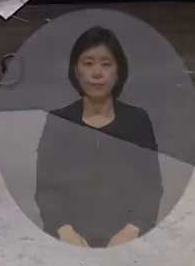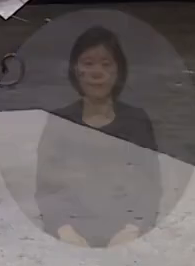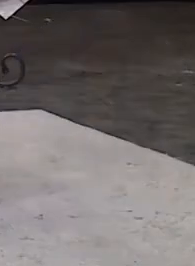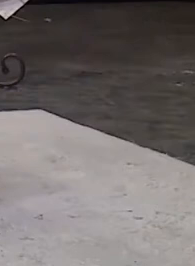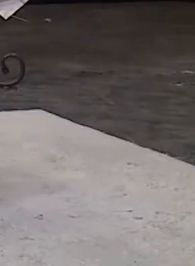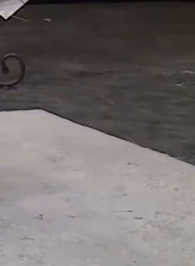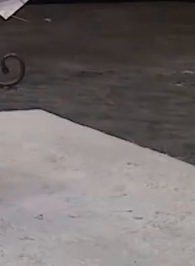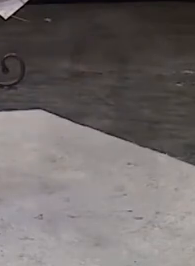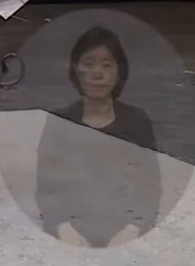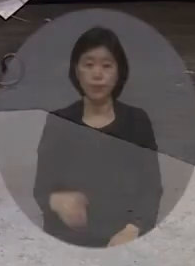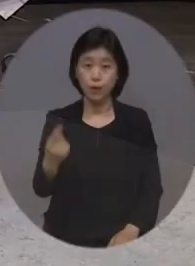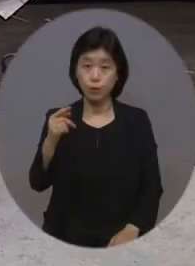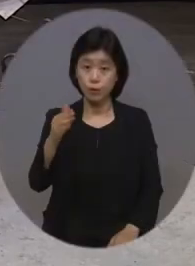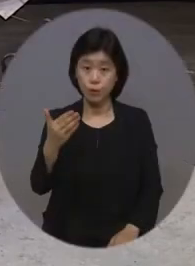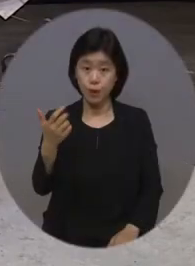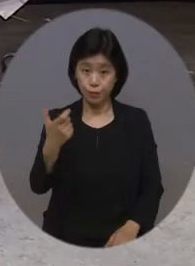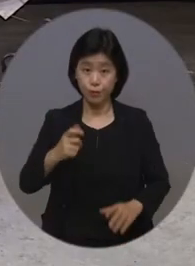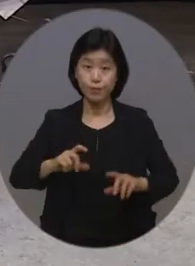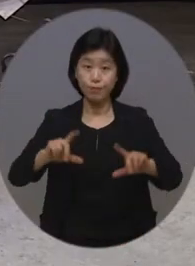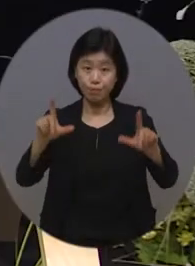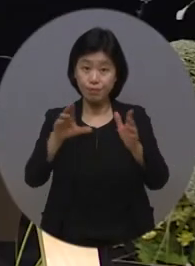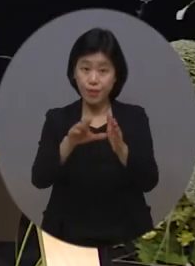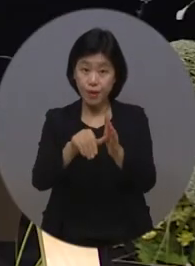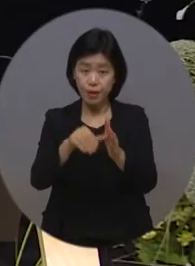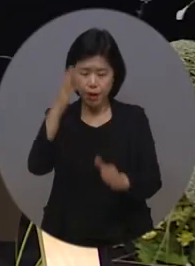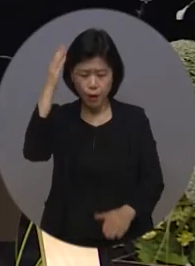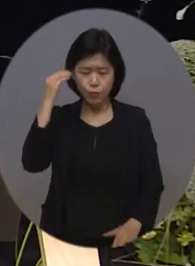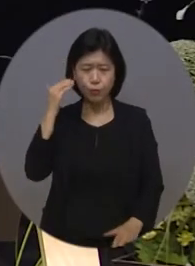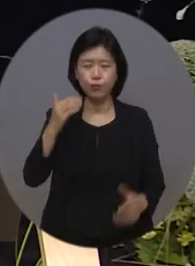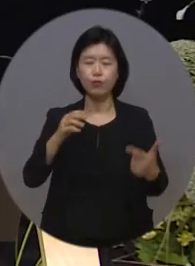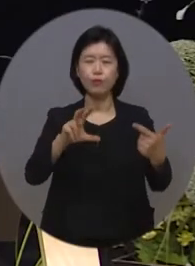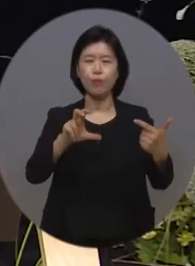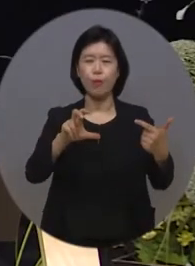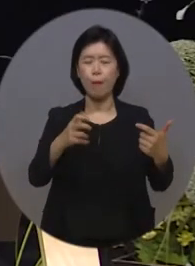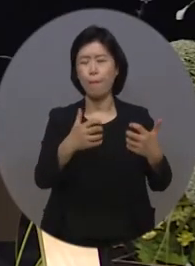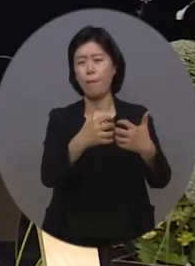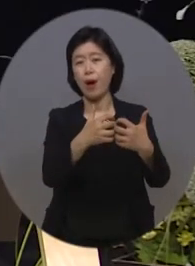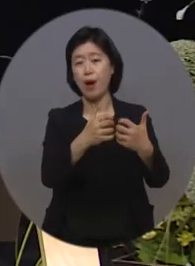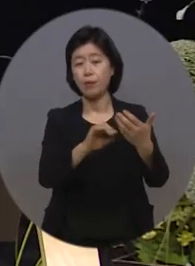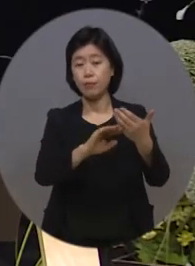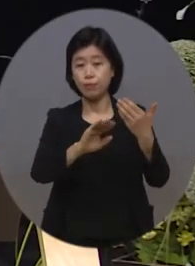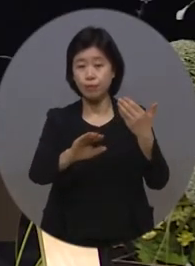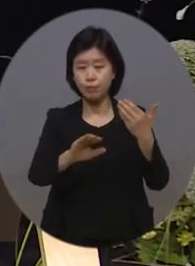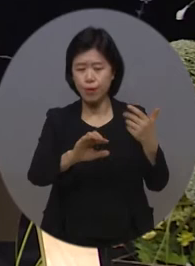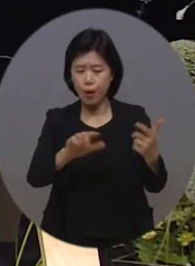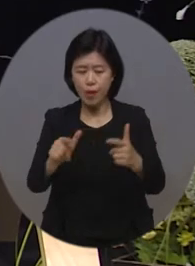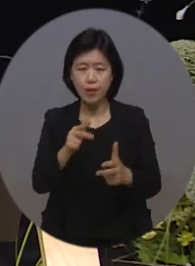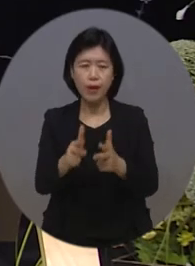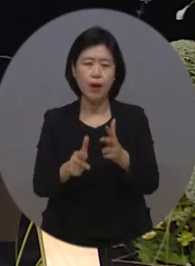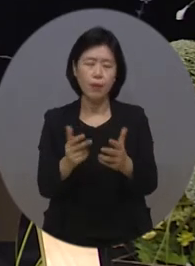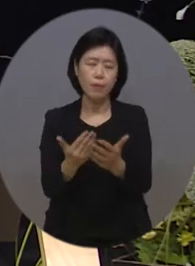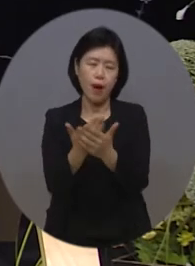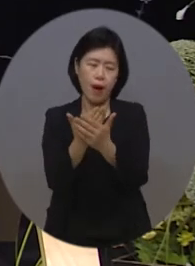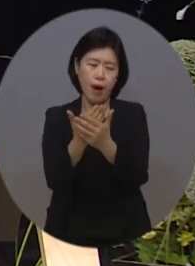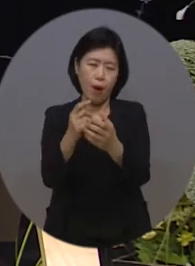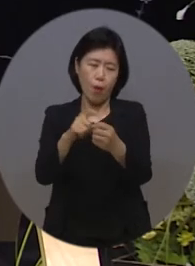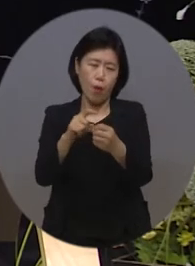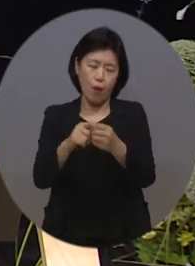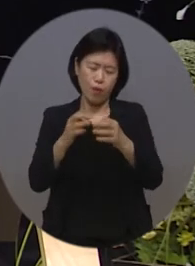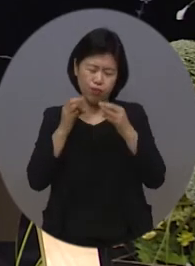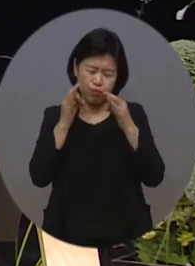우리 60년대는 한국전쟁의 후유증에서 벗어나려 산업발전의 절대적 목표를 두고 있었습니다.